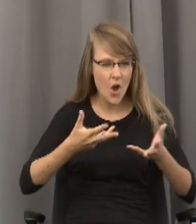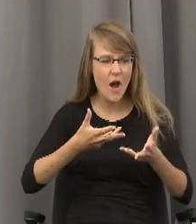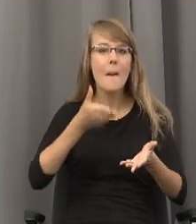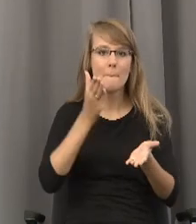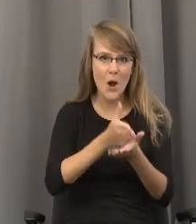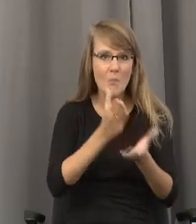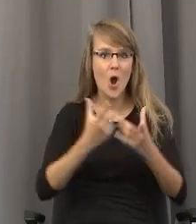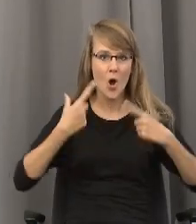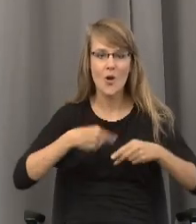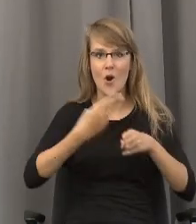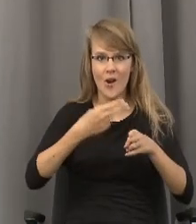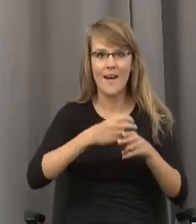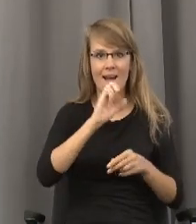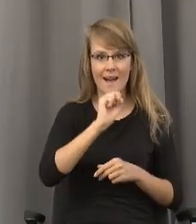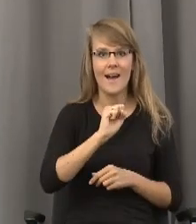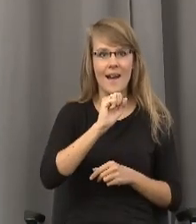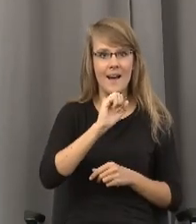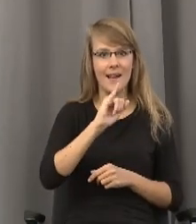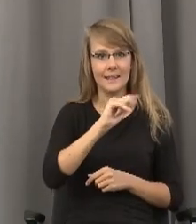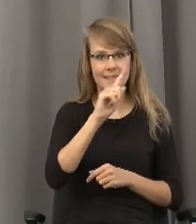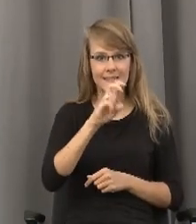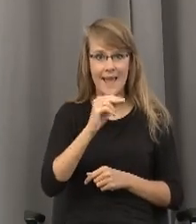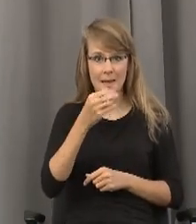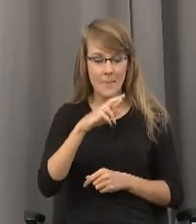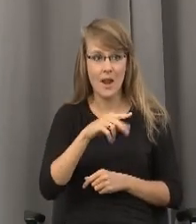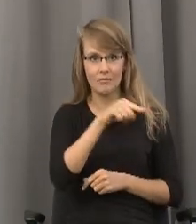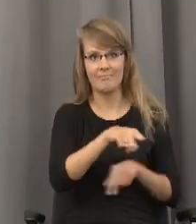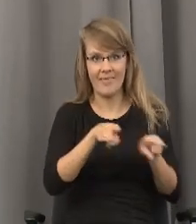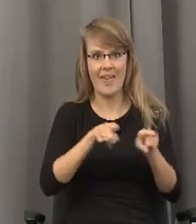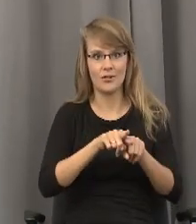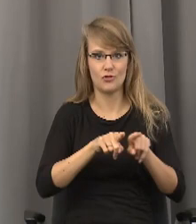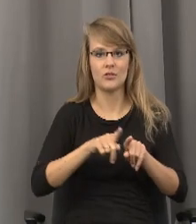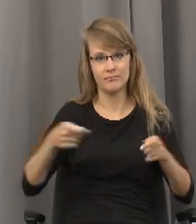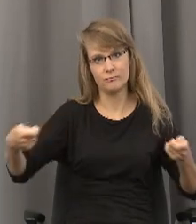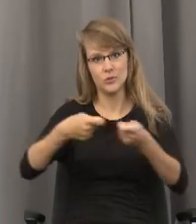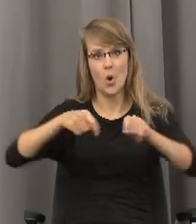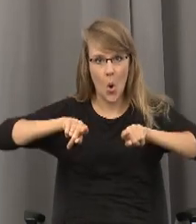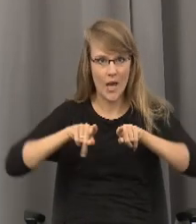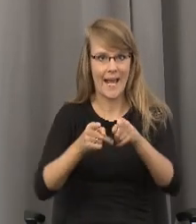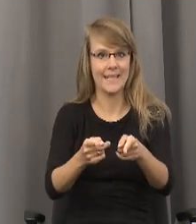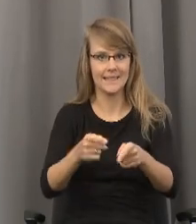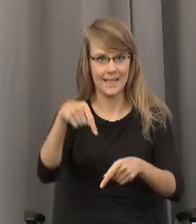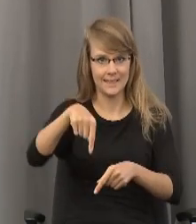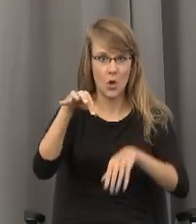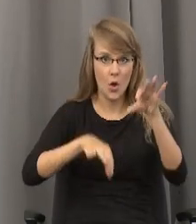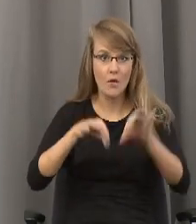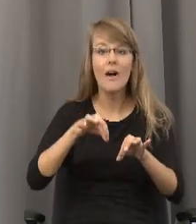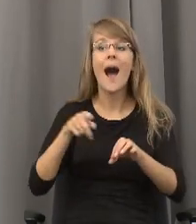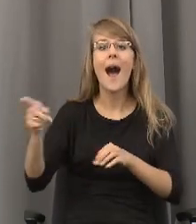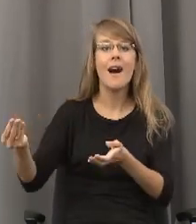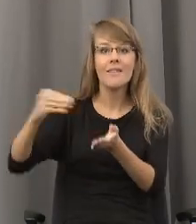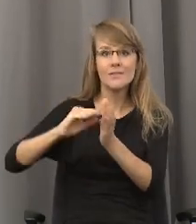Pomocy Osobom z Chorobą Alzheimera i wsparcia udziela nam również Związek